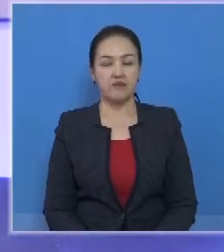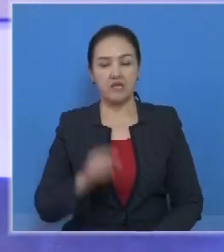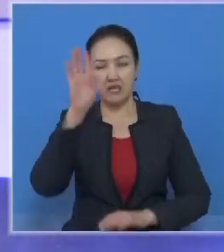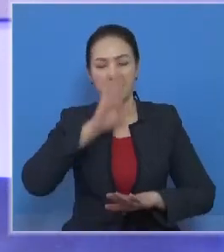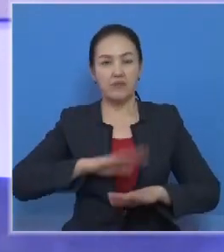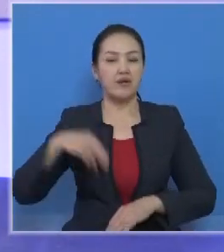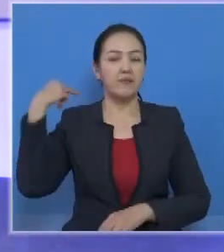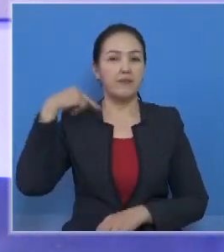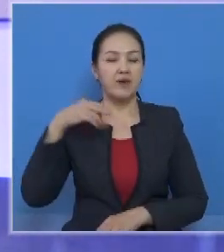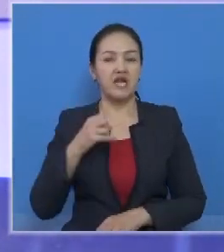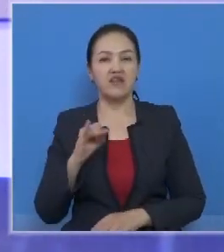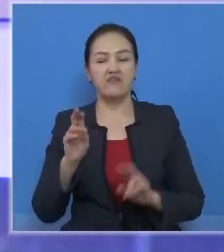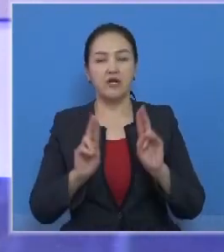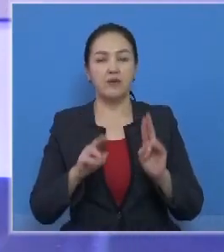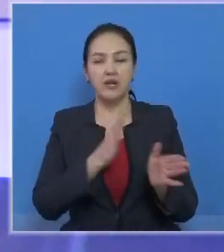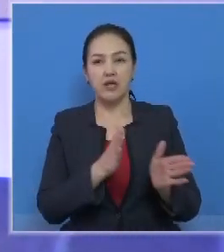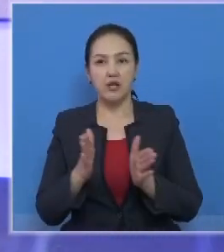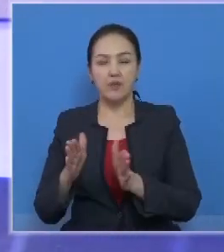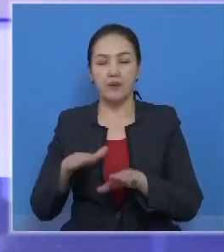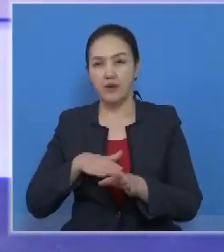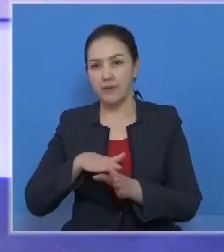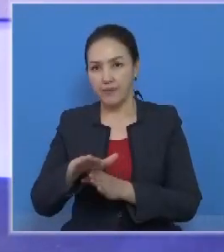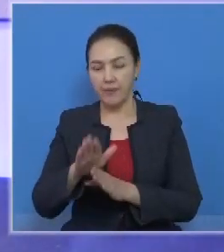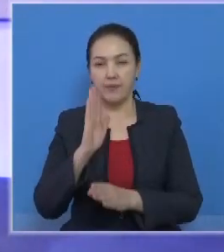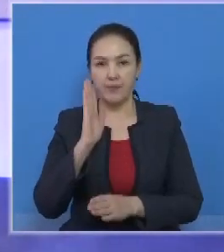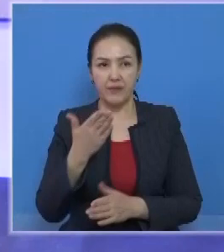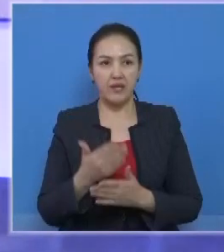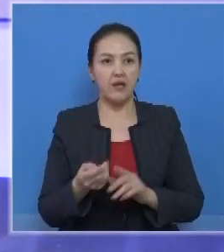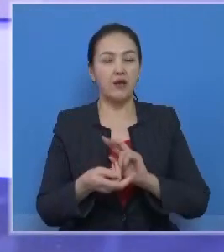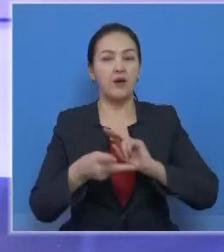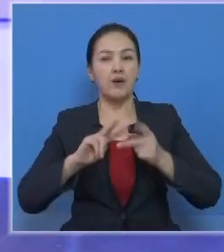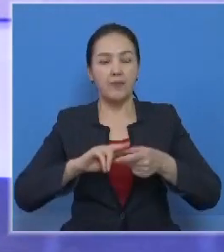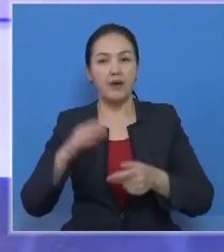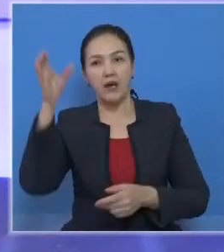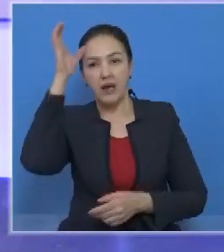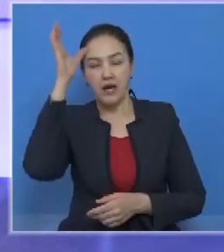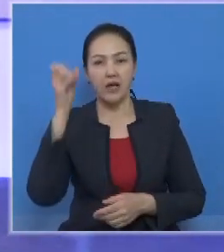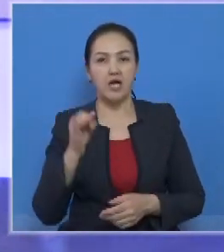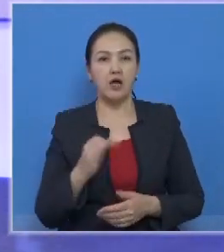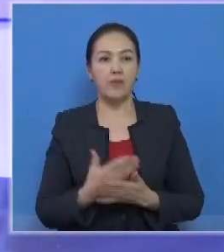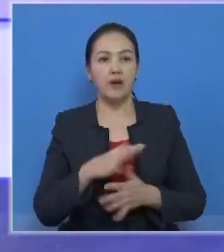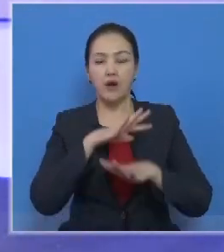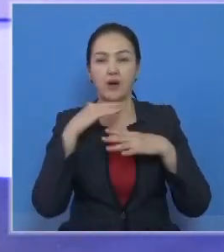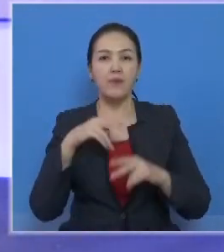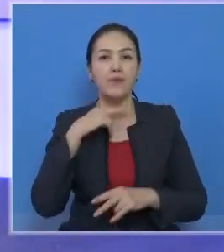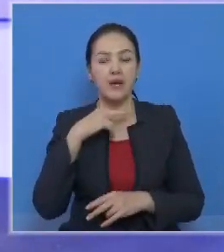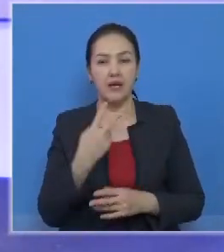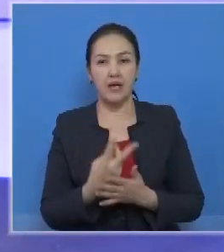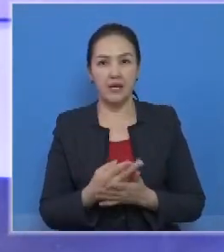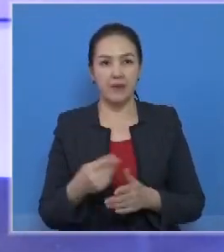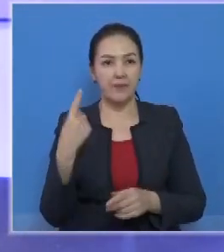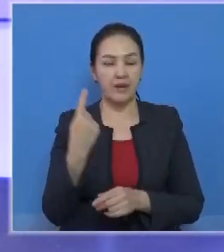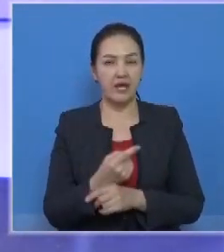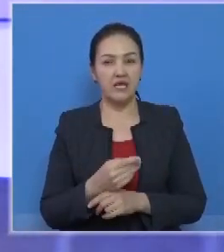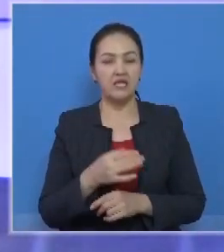Елімізде президент реформалары кезең-кезеңмен жүзеге асырылып келеді. Тың өзгерісті әсіресе білім-ғылым саласынан көп байқаймыз. Солардың бірі